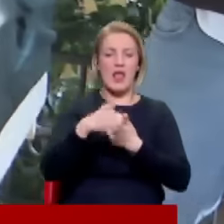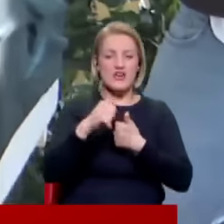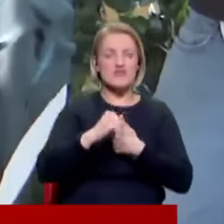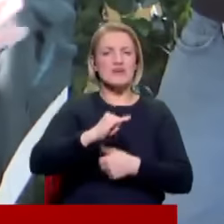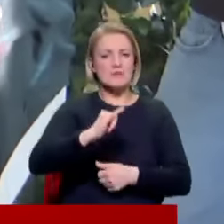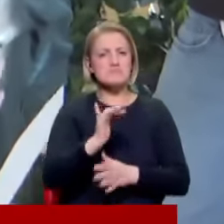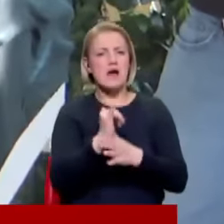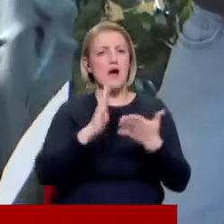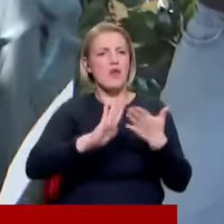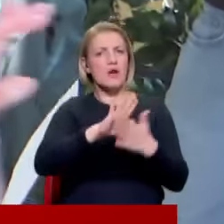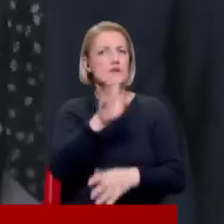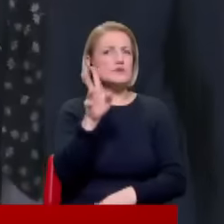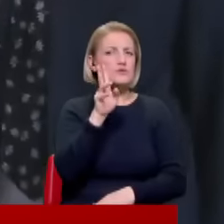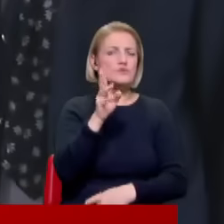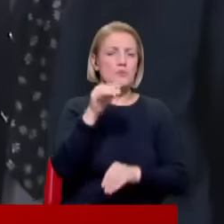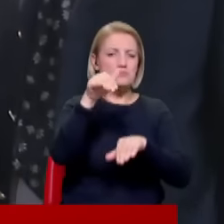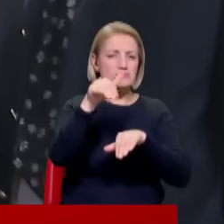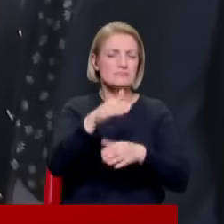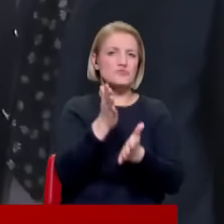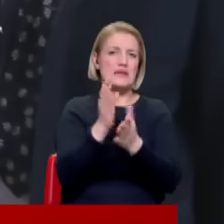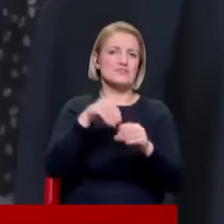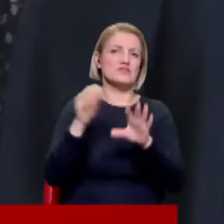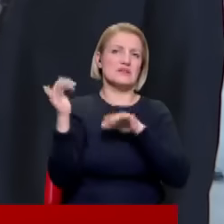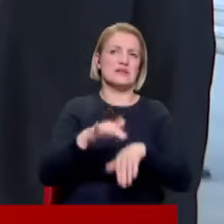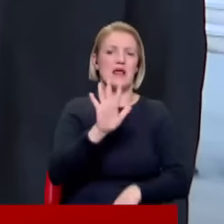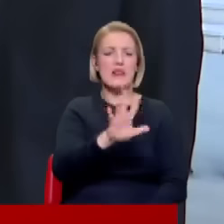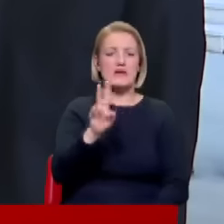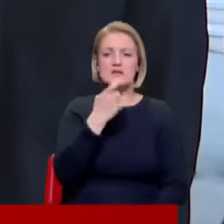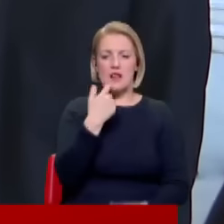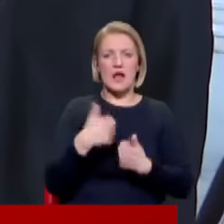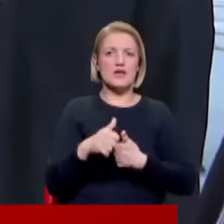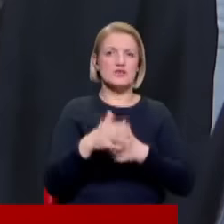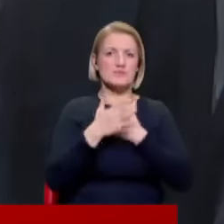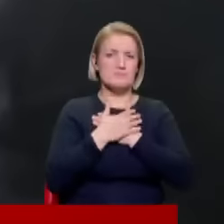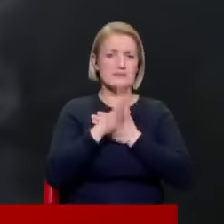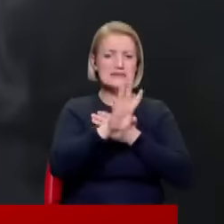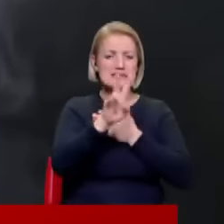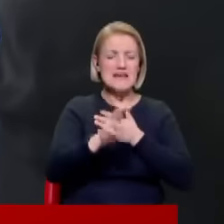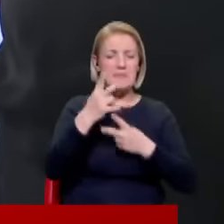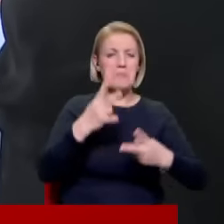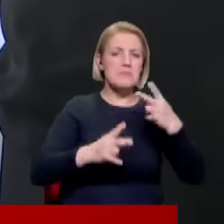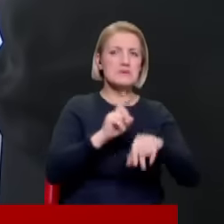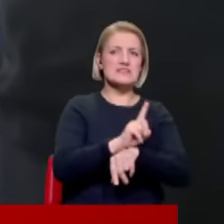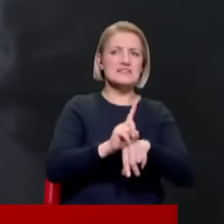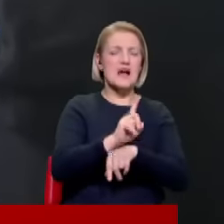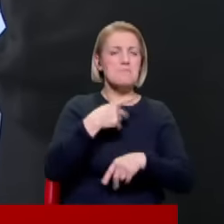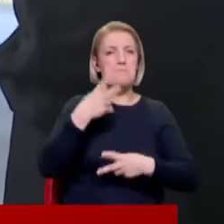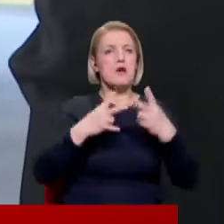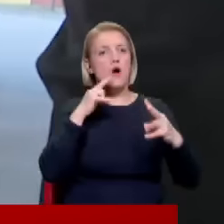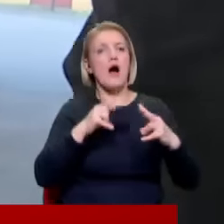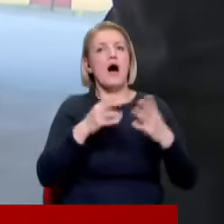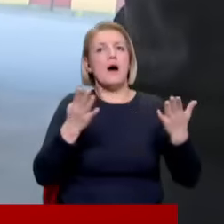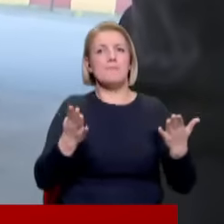yakınları, meslektaşları son yolculuğunda yanındaydı. 52 senelik eşim. Bazen 48 saat görmezdim Amerika'dayken. İlk başta gidip